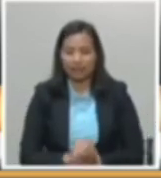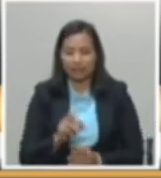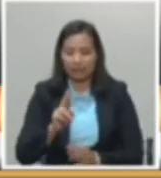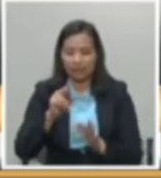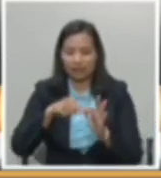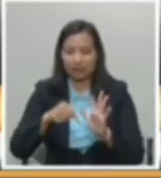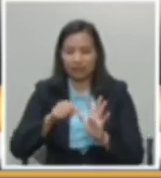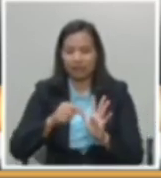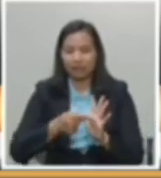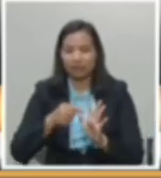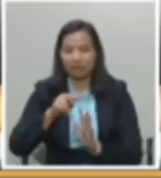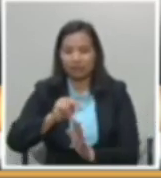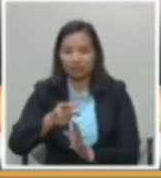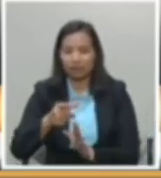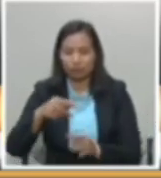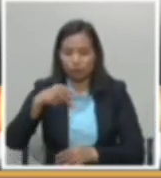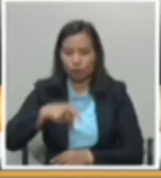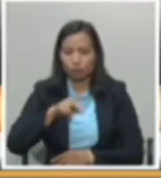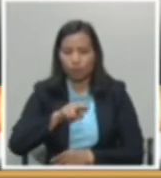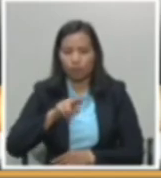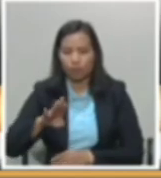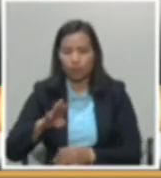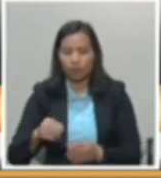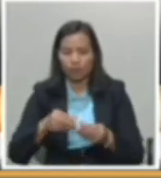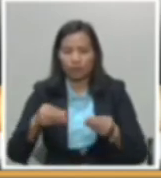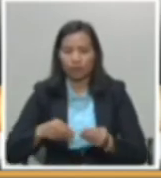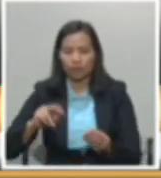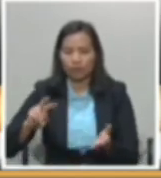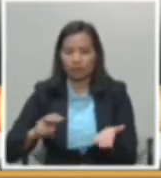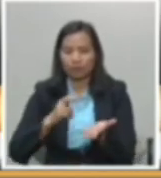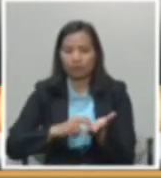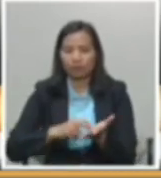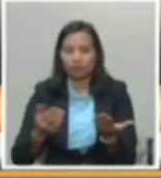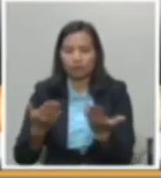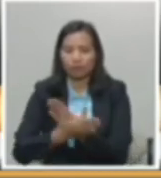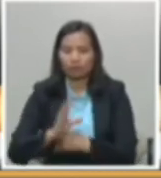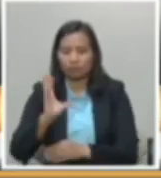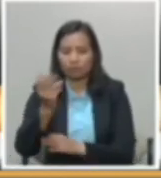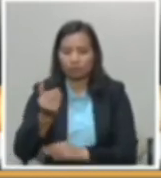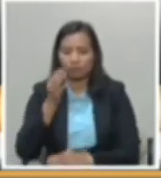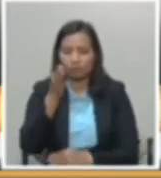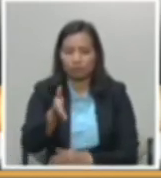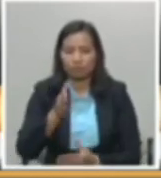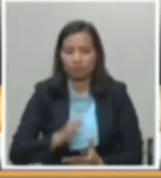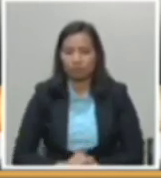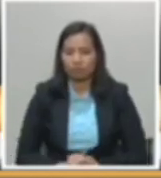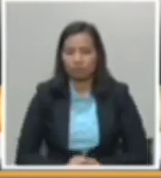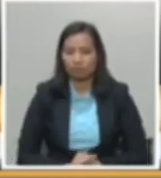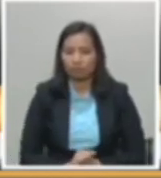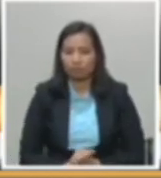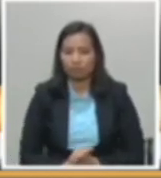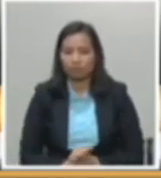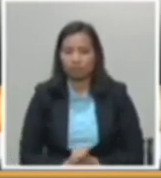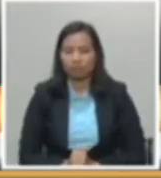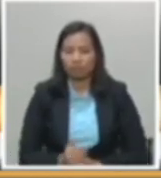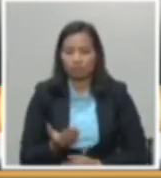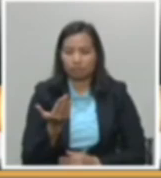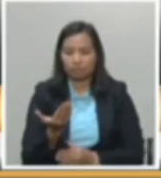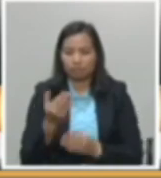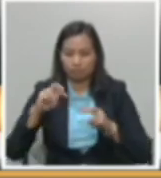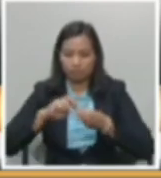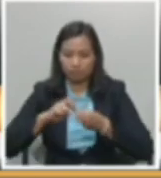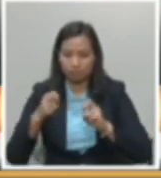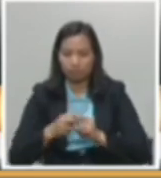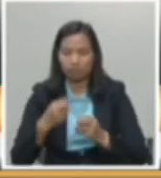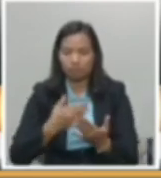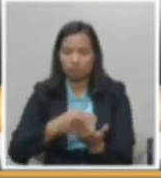บัญญัติฉบับนี้ไม่ได้รองรับความเปลี่ยนแปลงของโลกในอนาคตไม่ได้สะท้อนปัญหาเศรษฐ